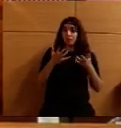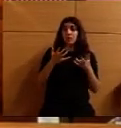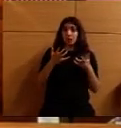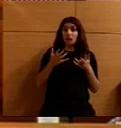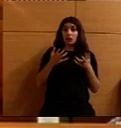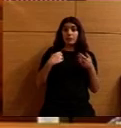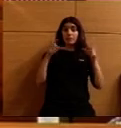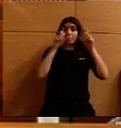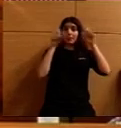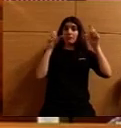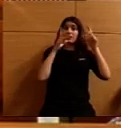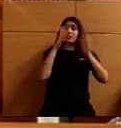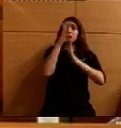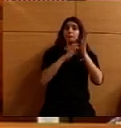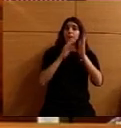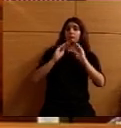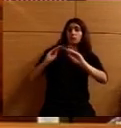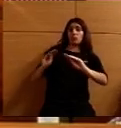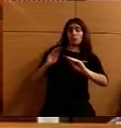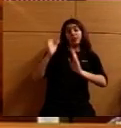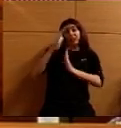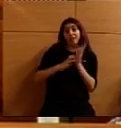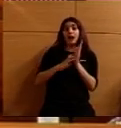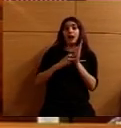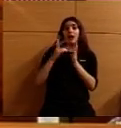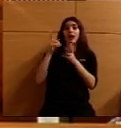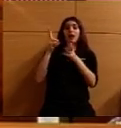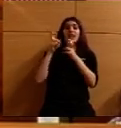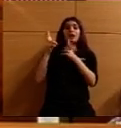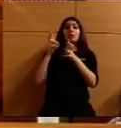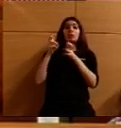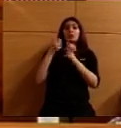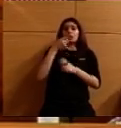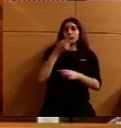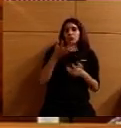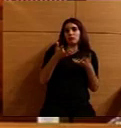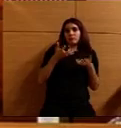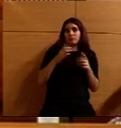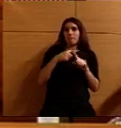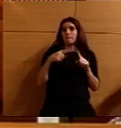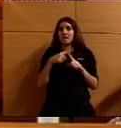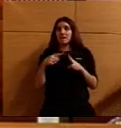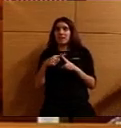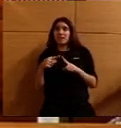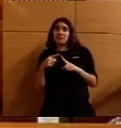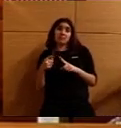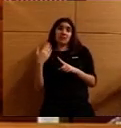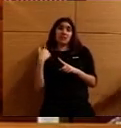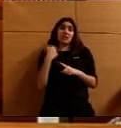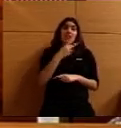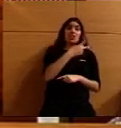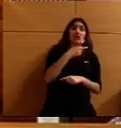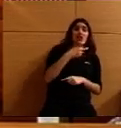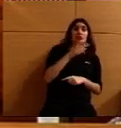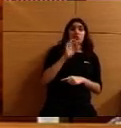les empreses en la bonificació que vostès, o la rebaixa de l'IAES que vostès estableixen. Una mitja d'entre, com he dit abans, 200